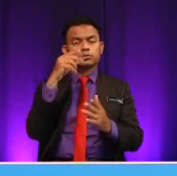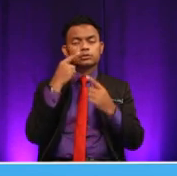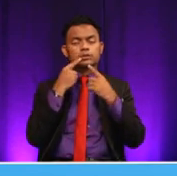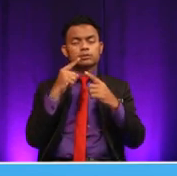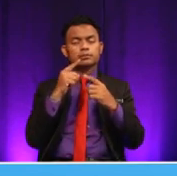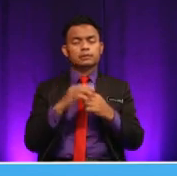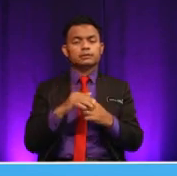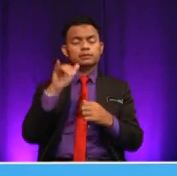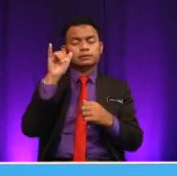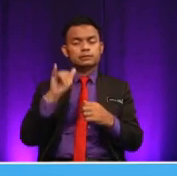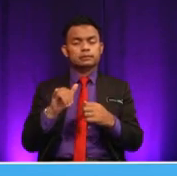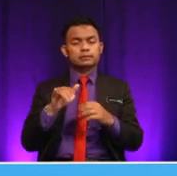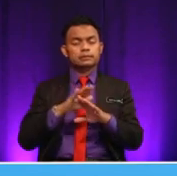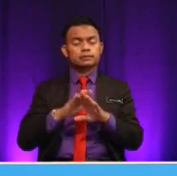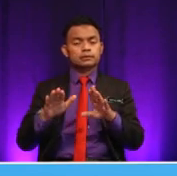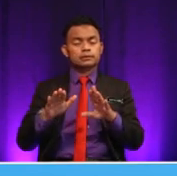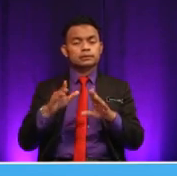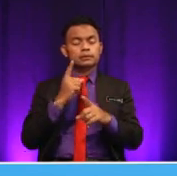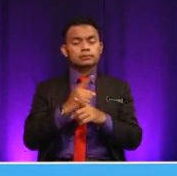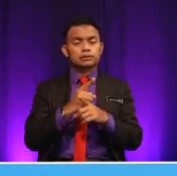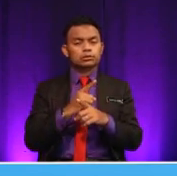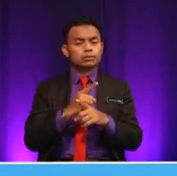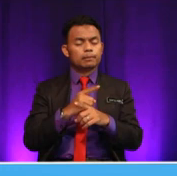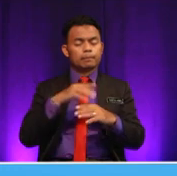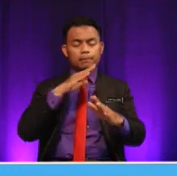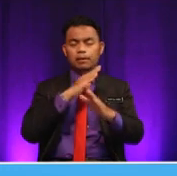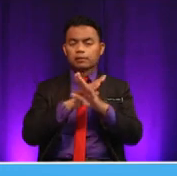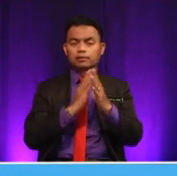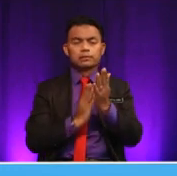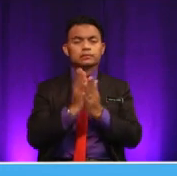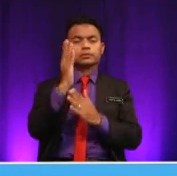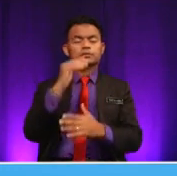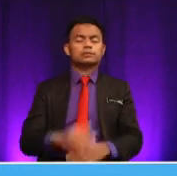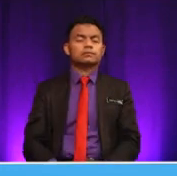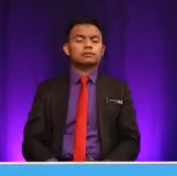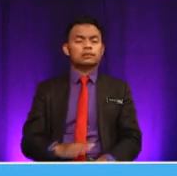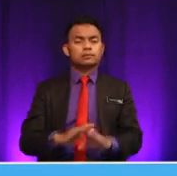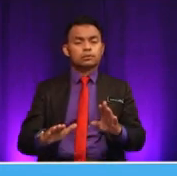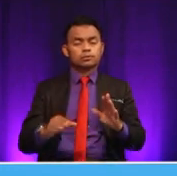tak betul terus langkah untuk mencepatkan menjawab ketika SPM nanti